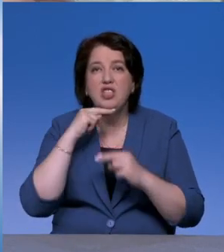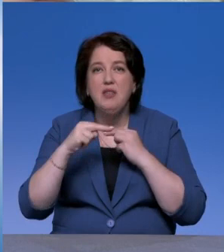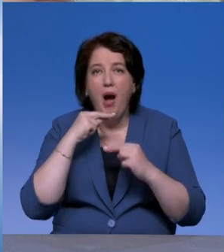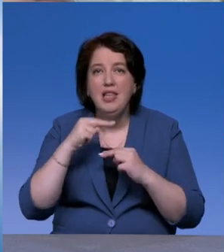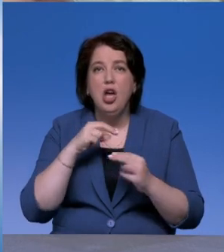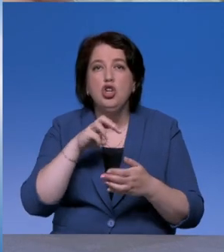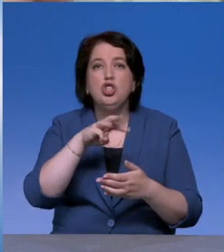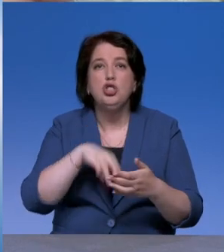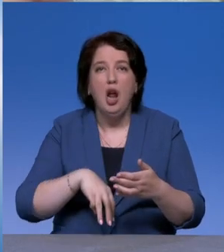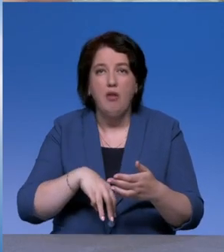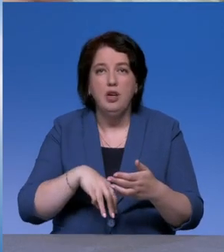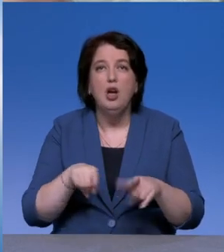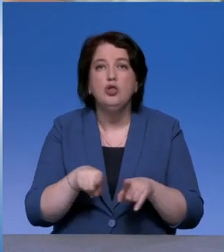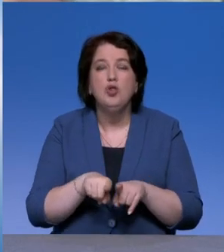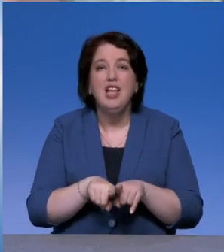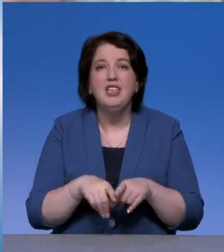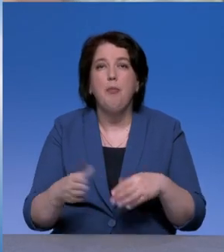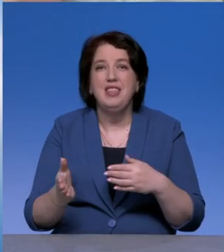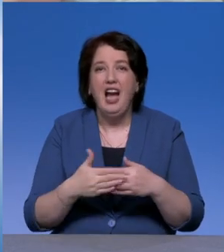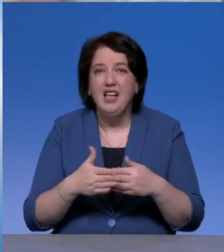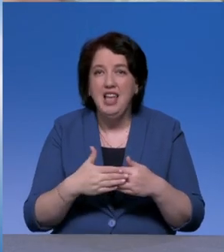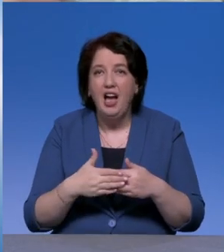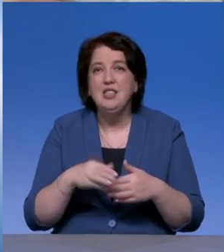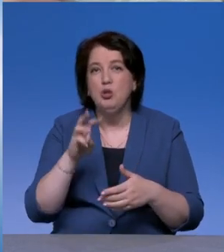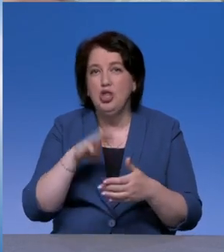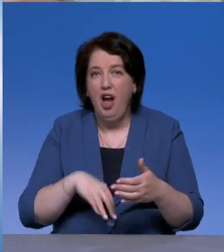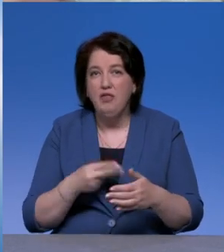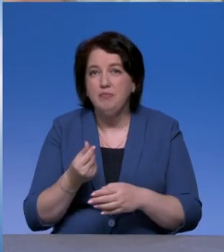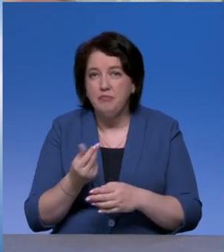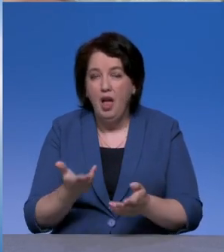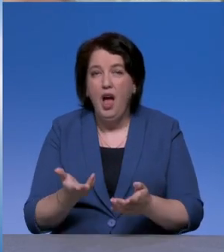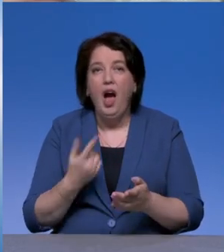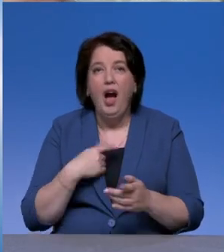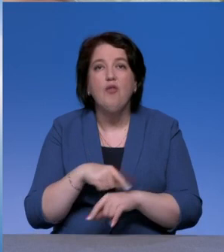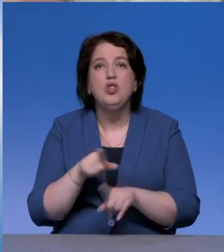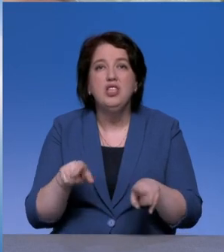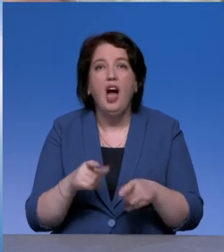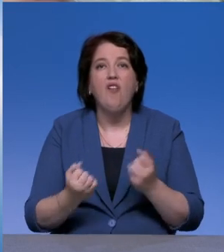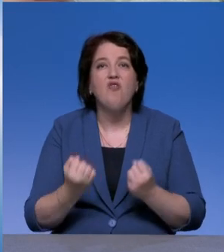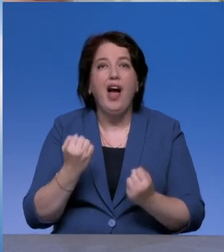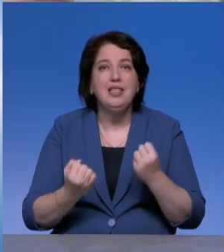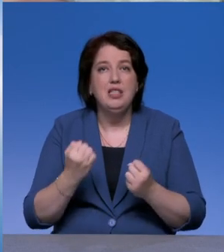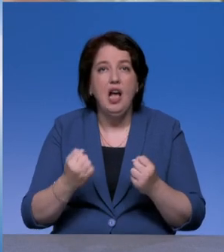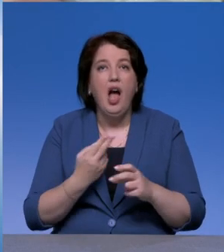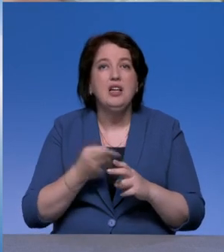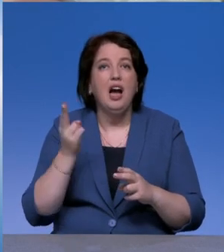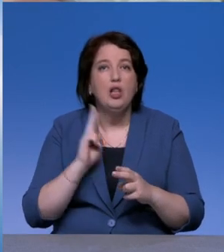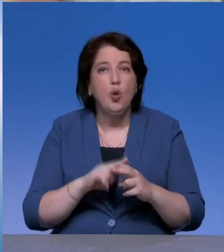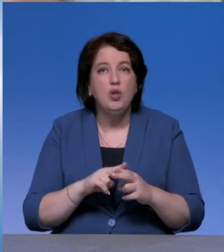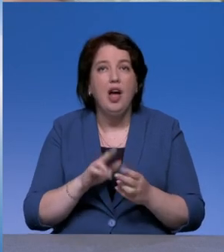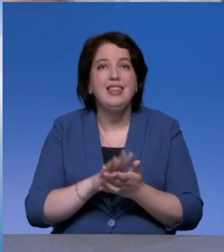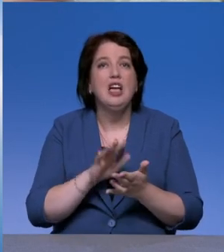то есть фискальным наказаниям. А действительно, вот тех водителей, про которых мы начали говорить, то есть те, которые